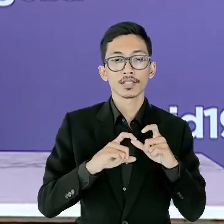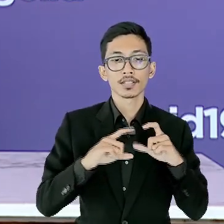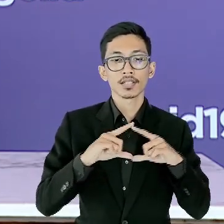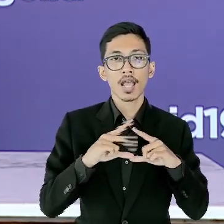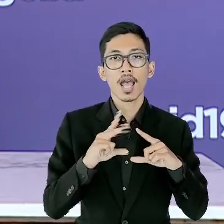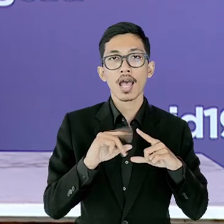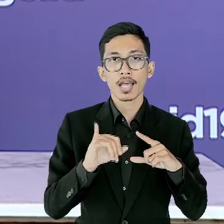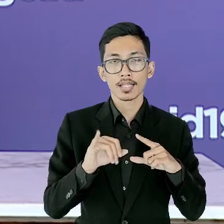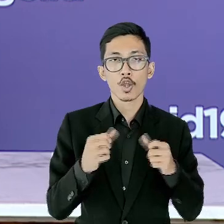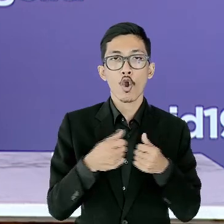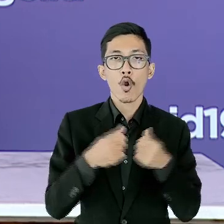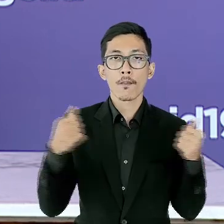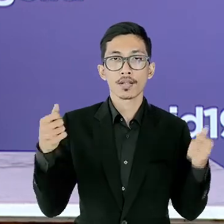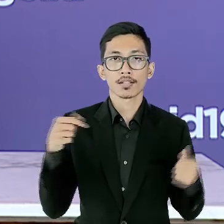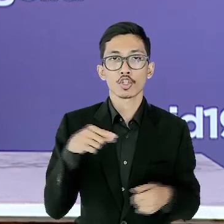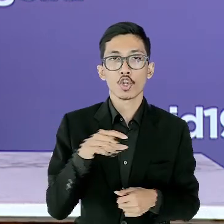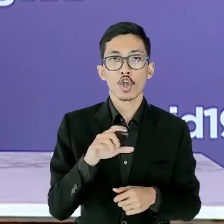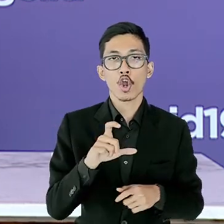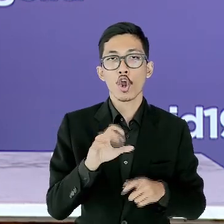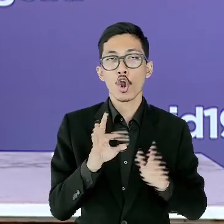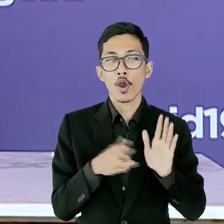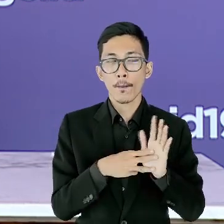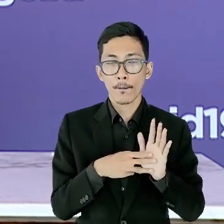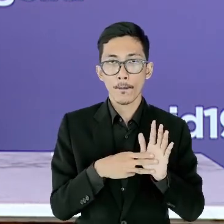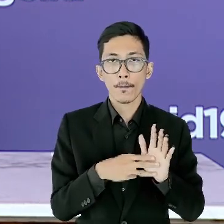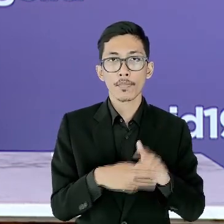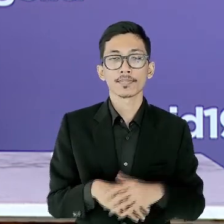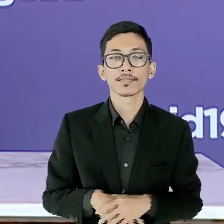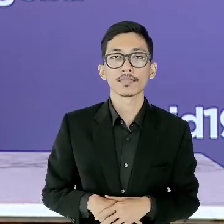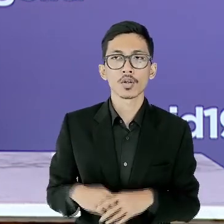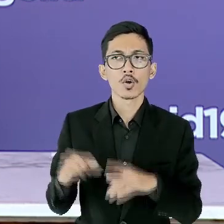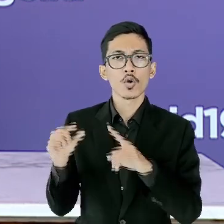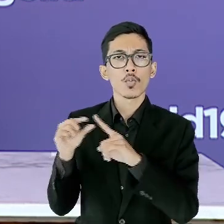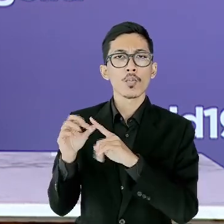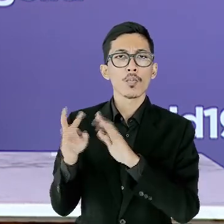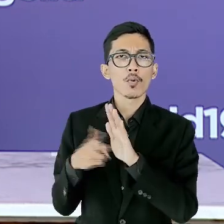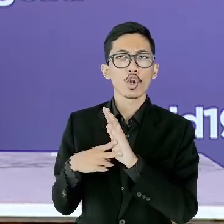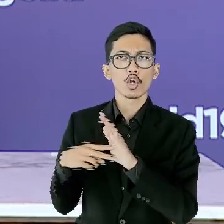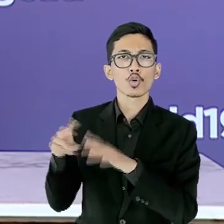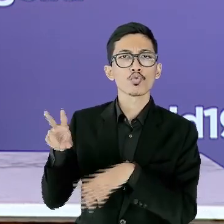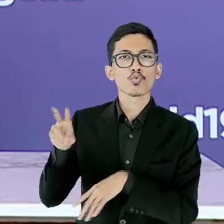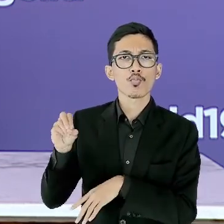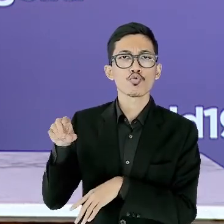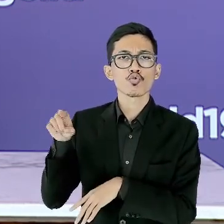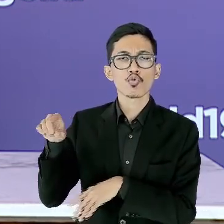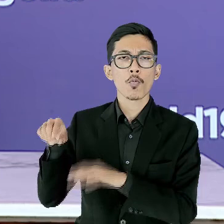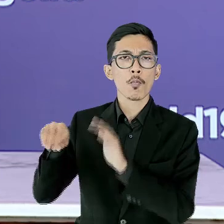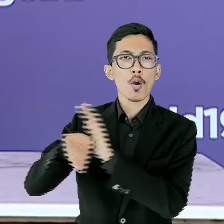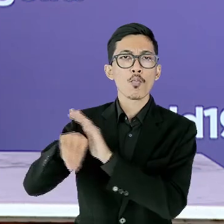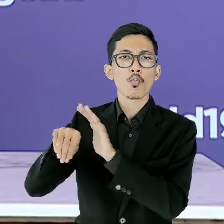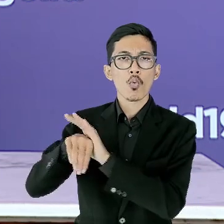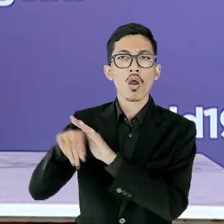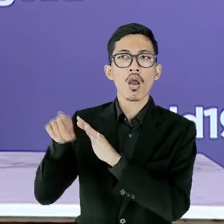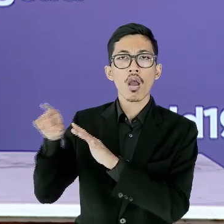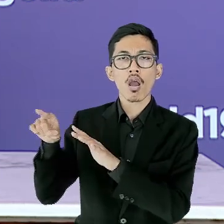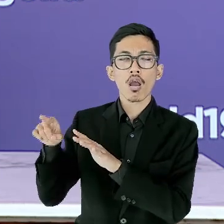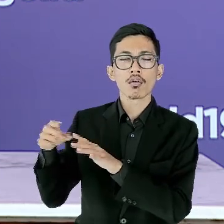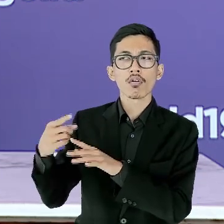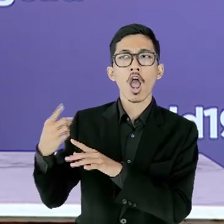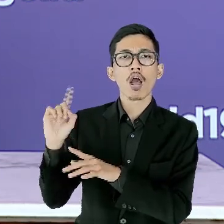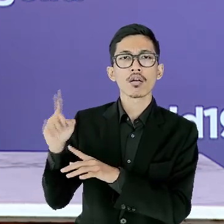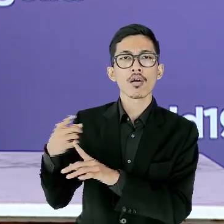sari-kompas.com, terkait kasus COVID-19 dalam PON ke-20 Papua, jika membaca Inmendagri mereka yang positif harus